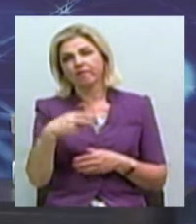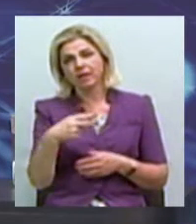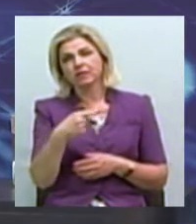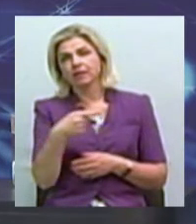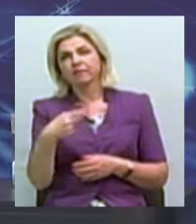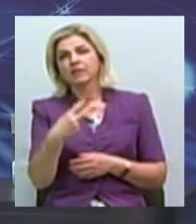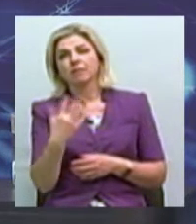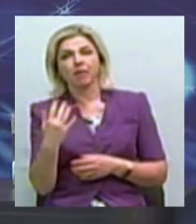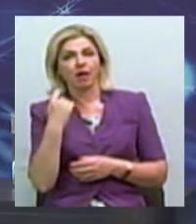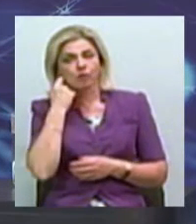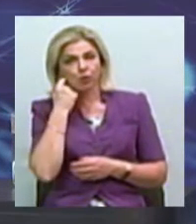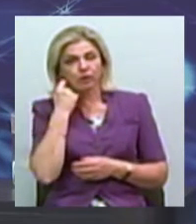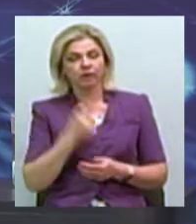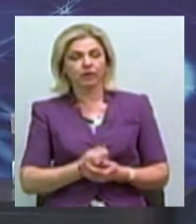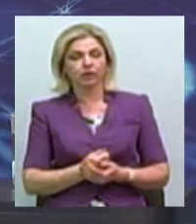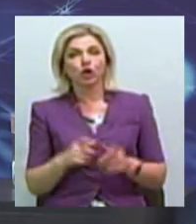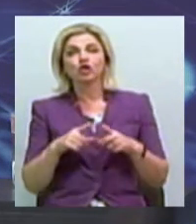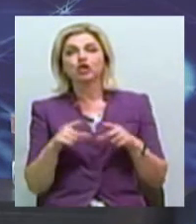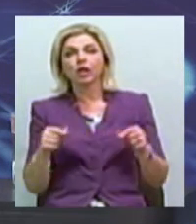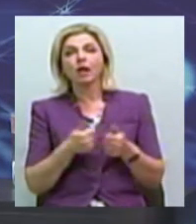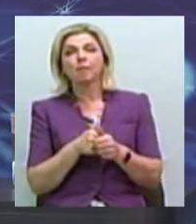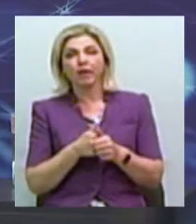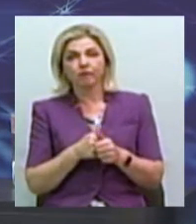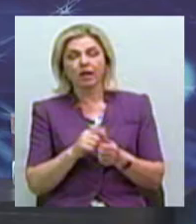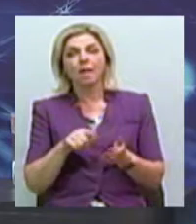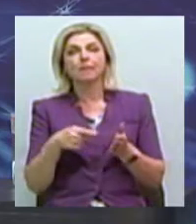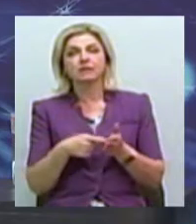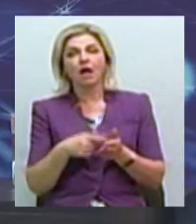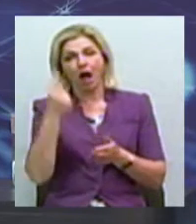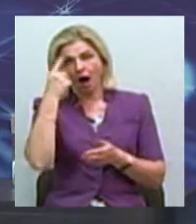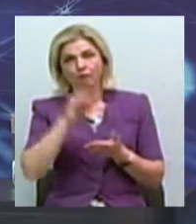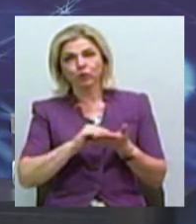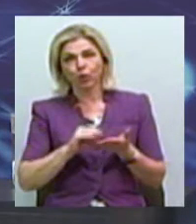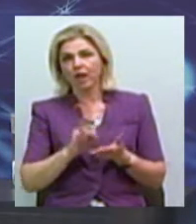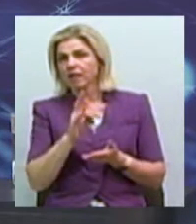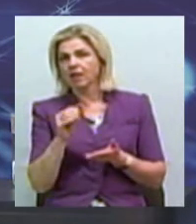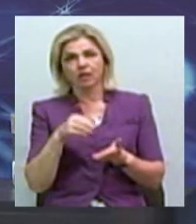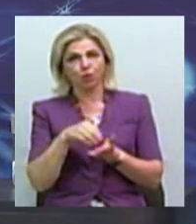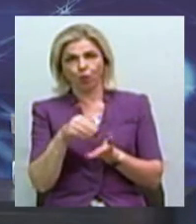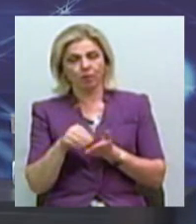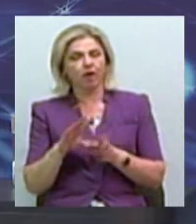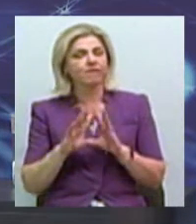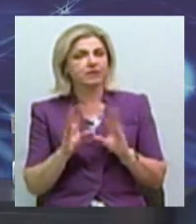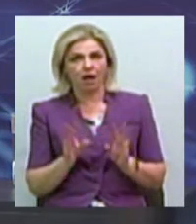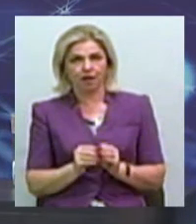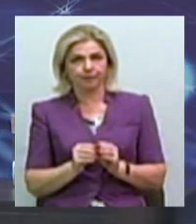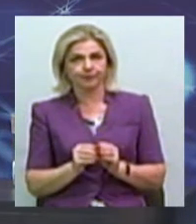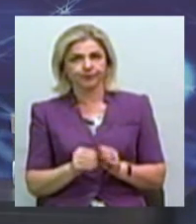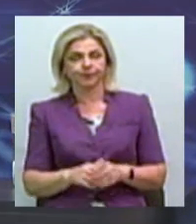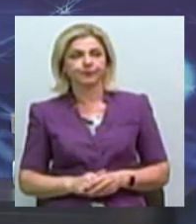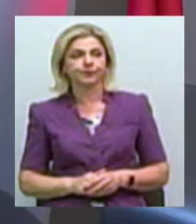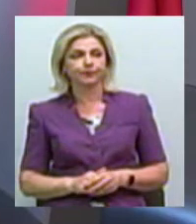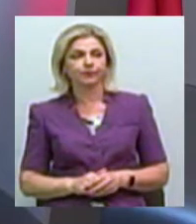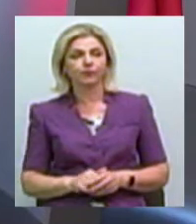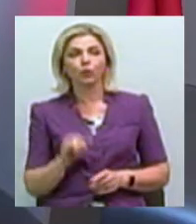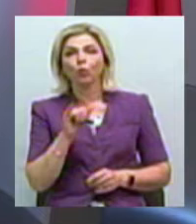20-25, шкільні бібліотеки місцевих авторів не закуповували. Взагалі? Взагалі. У